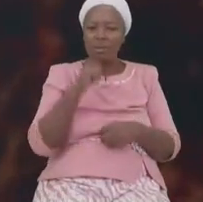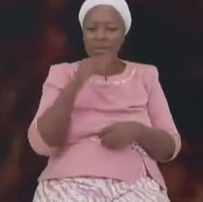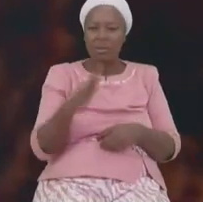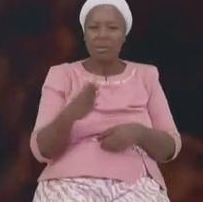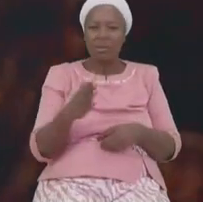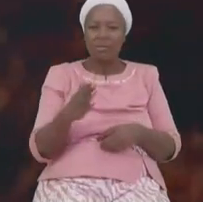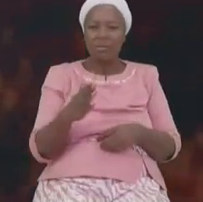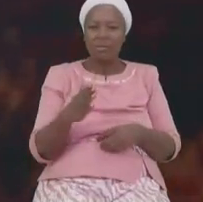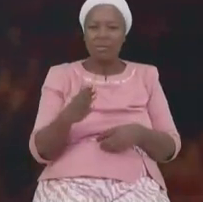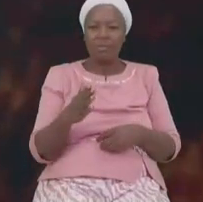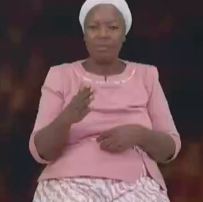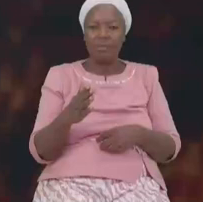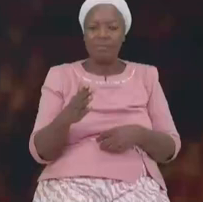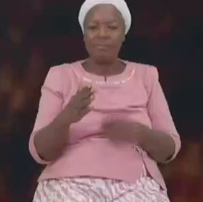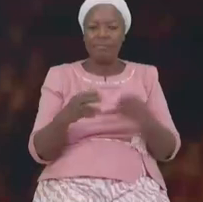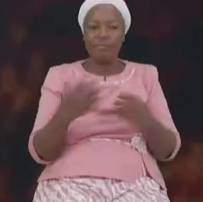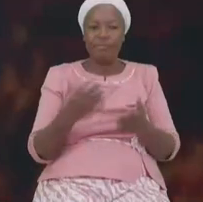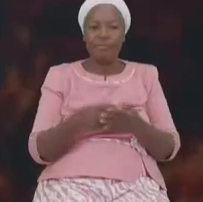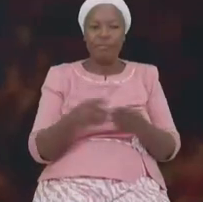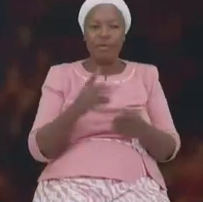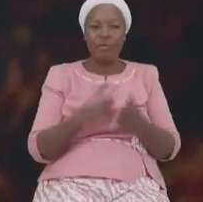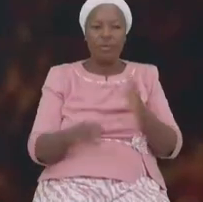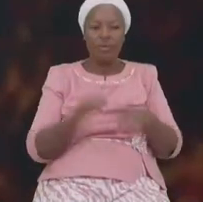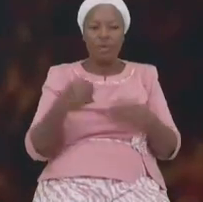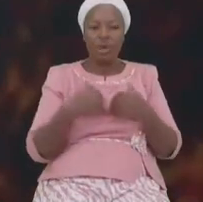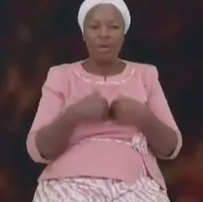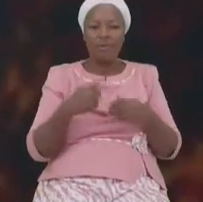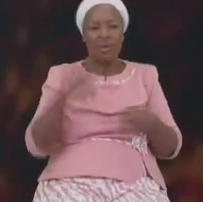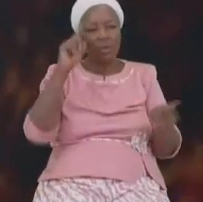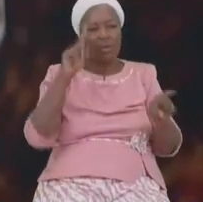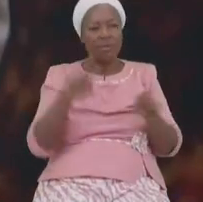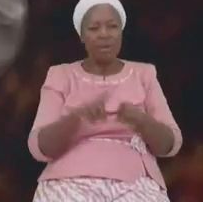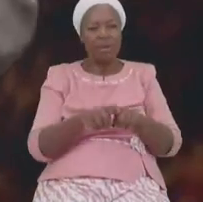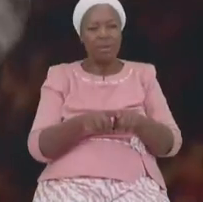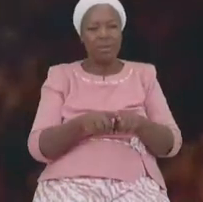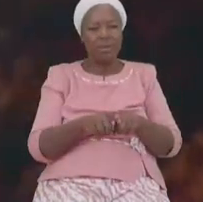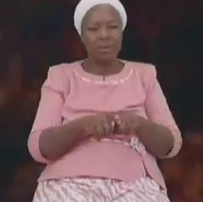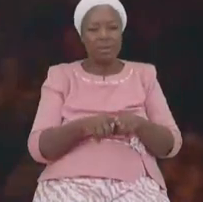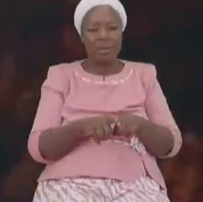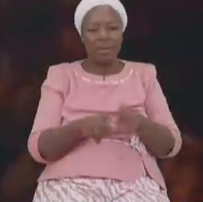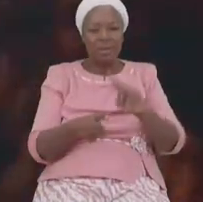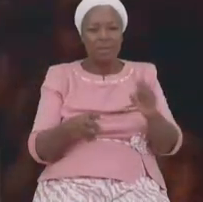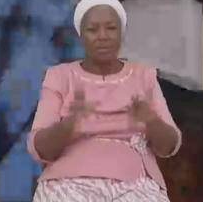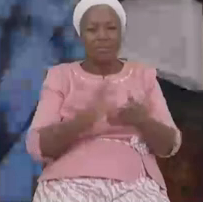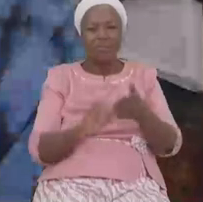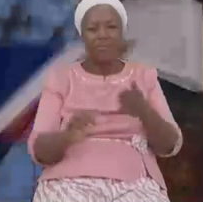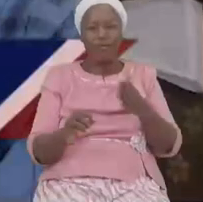gardera envers toi l'alliance et la miséricorde qu'il a juré à tes pères. Quelle est l'alliance et qu'est-ce que nous avons dans l'alliance?